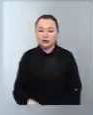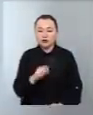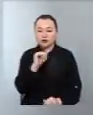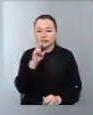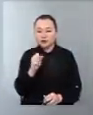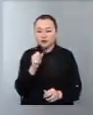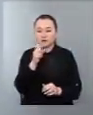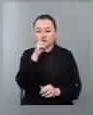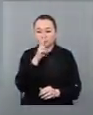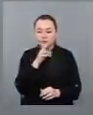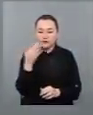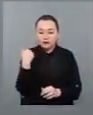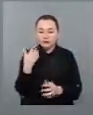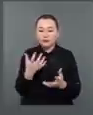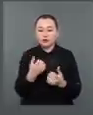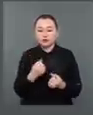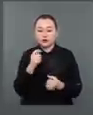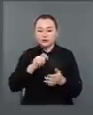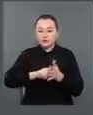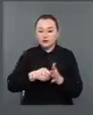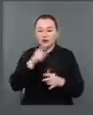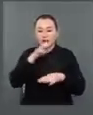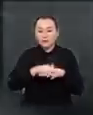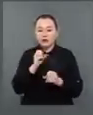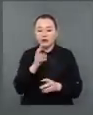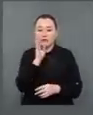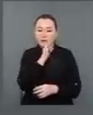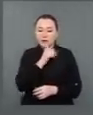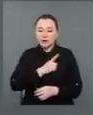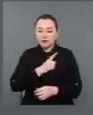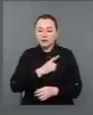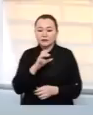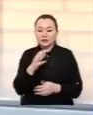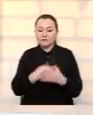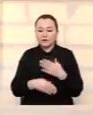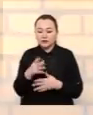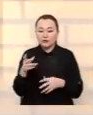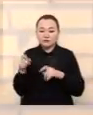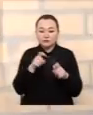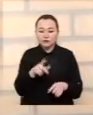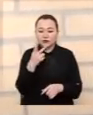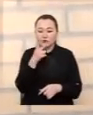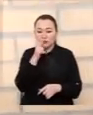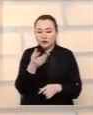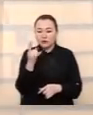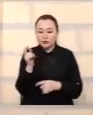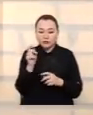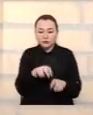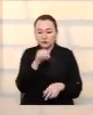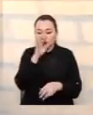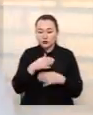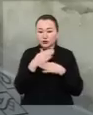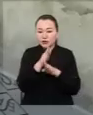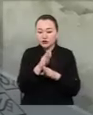Жанна Кенеспаева 2 месяца назад получила квартиру от Акимата как мать-одиночка с инвалидностью. Но въехать сюда с 3-летним ребенком не может из-за трещин